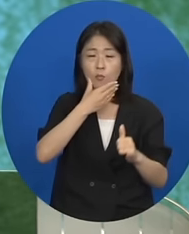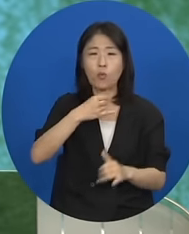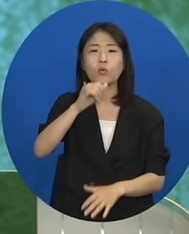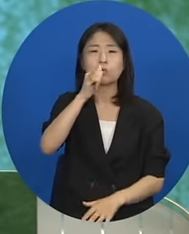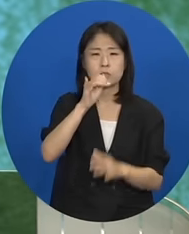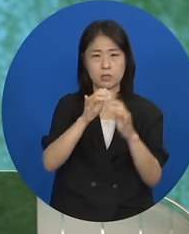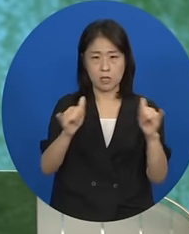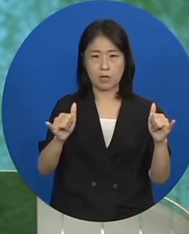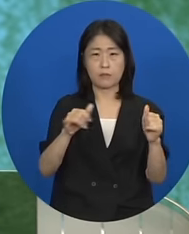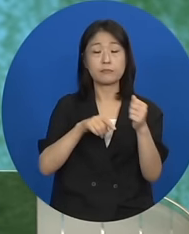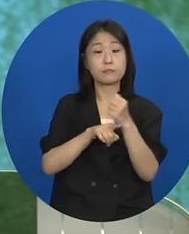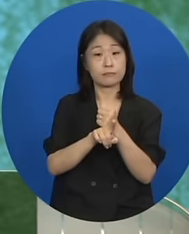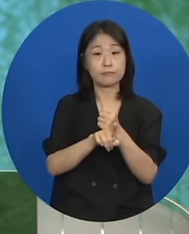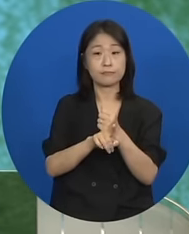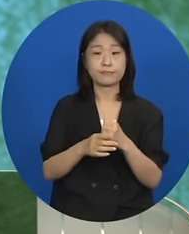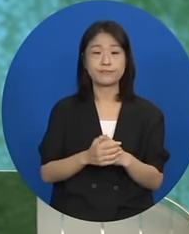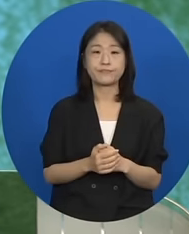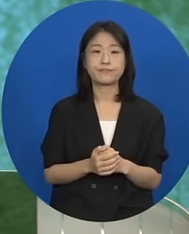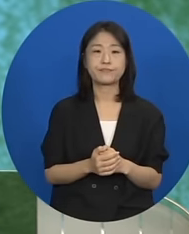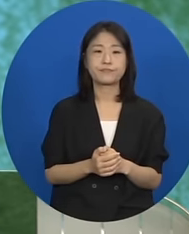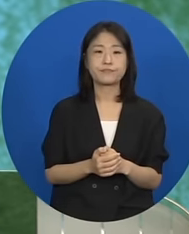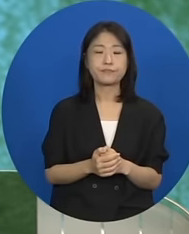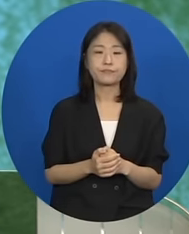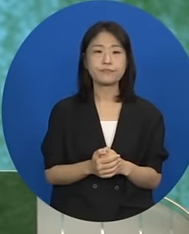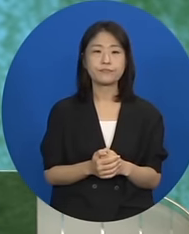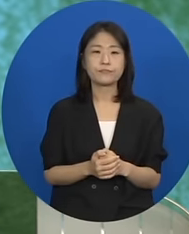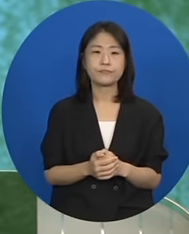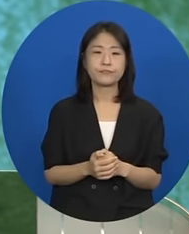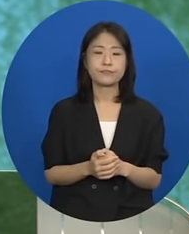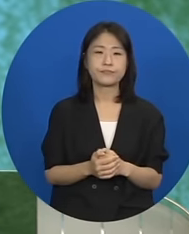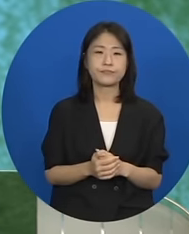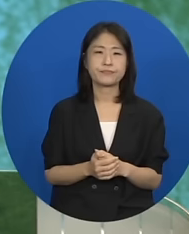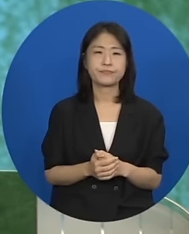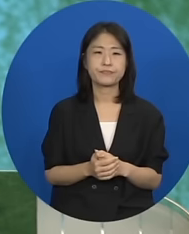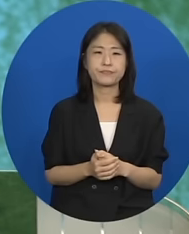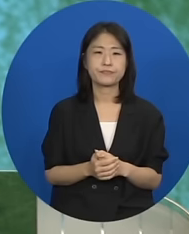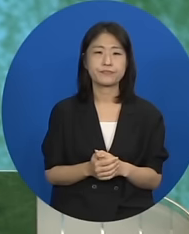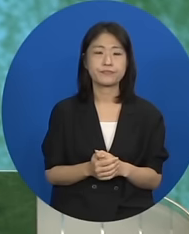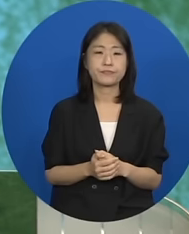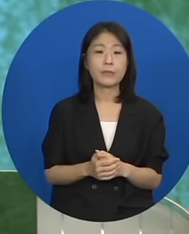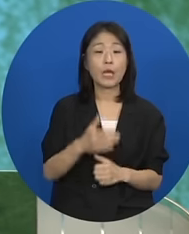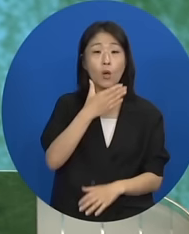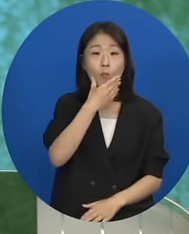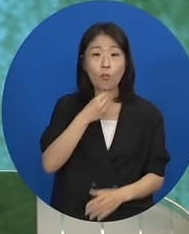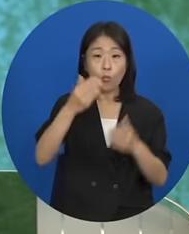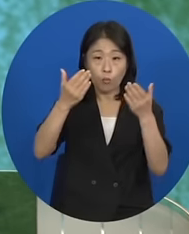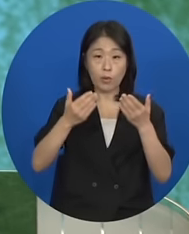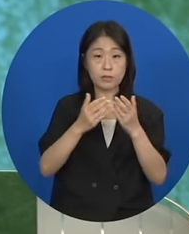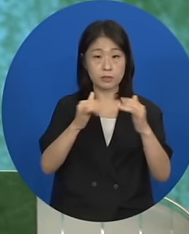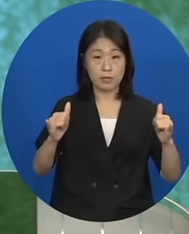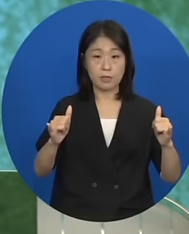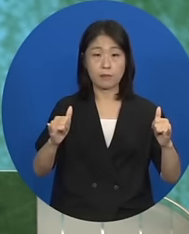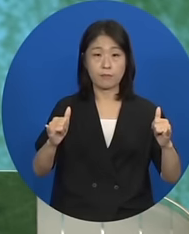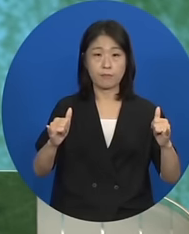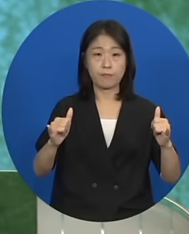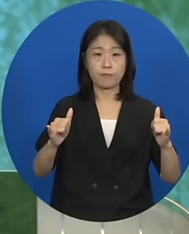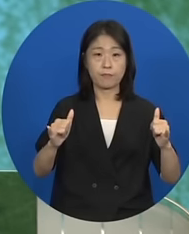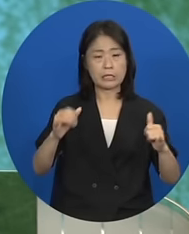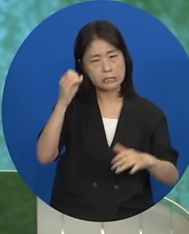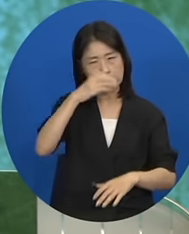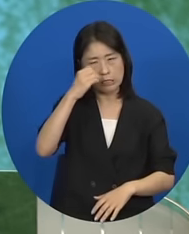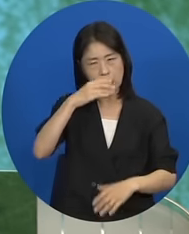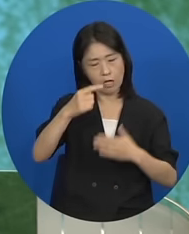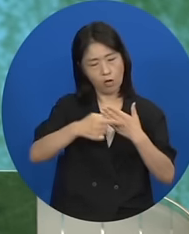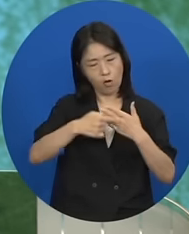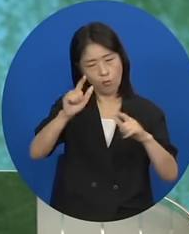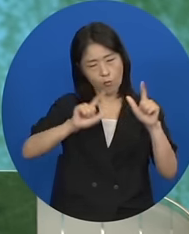사람이라는 뜻이로이 바라는 원에 담겨 있는 의미입니다 그래서 복받은 자는지으로